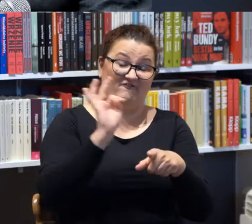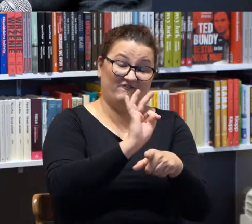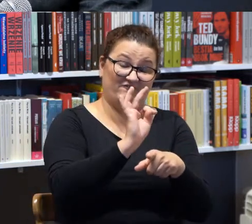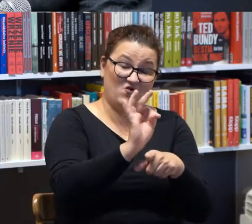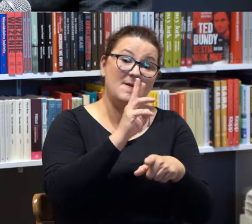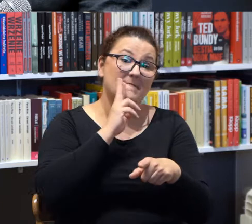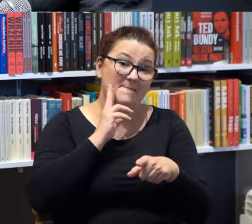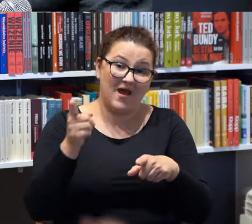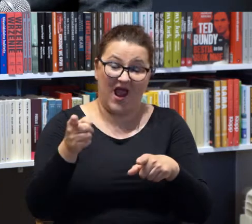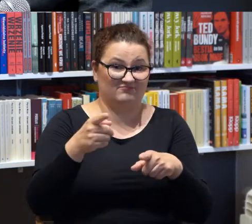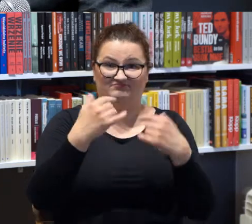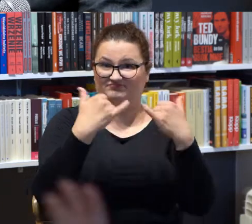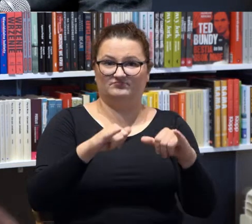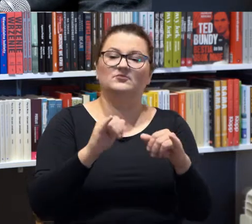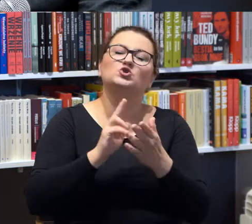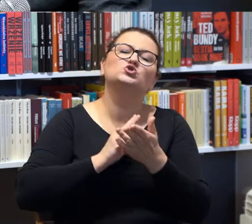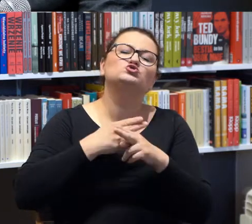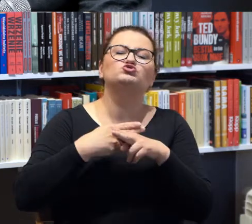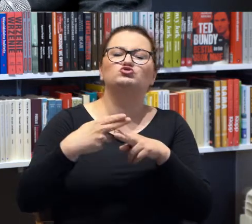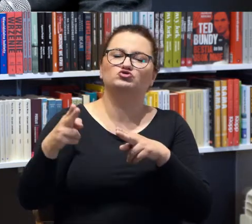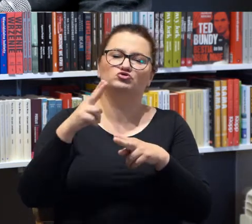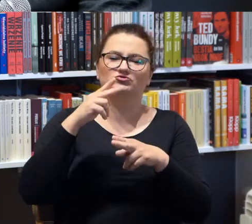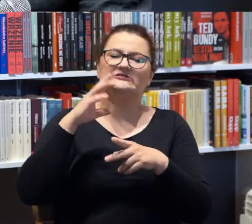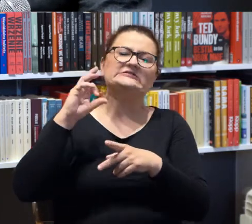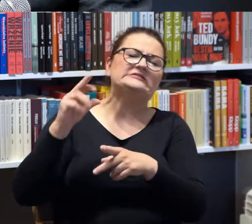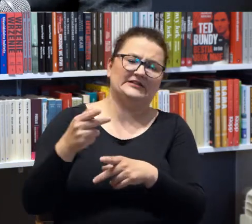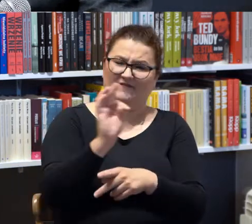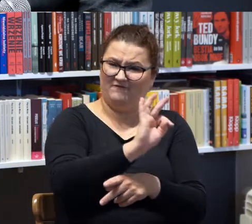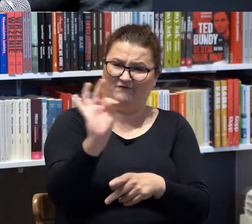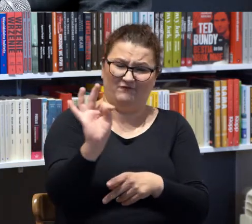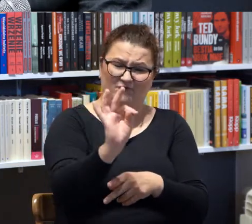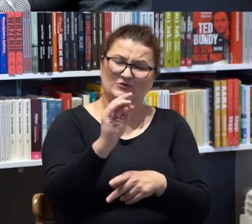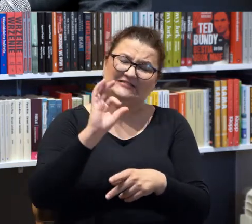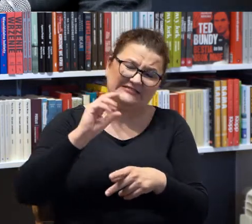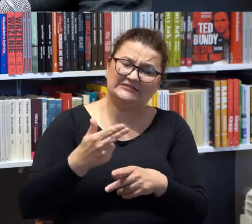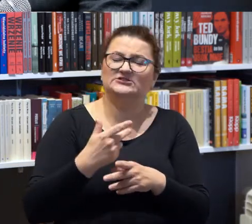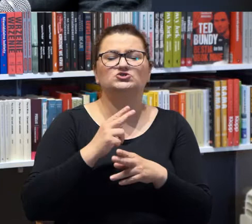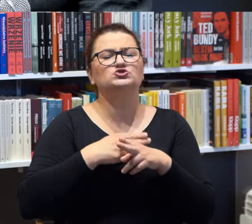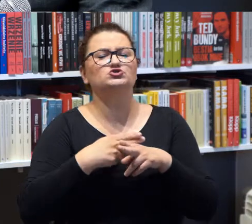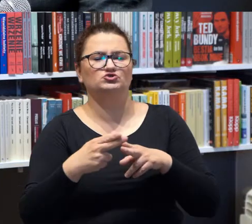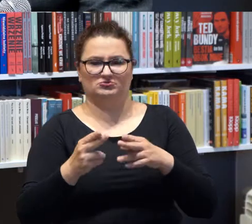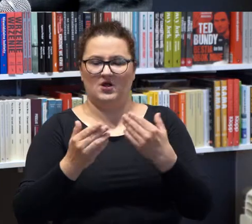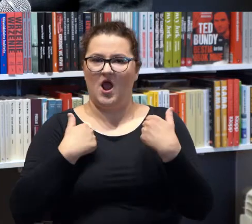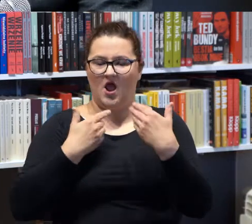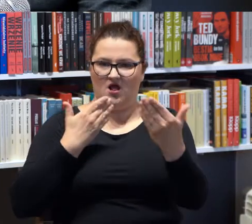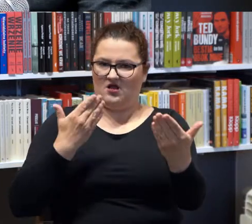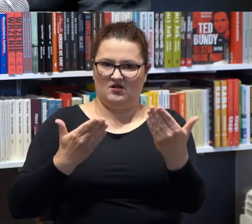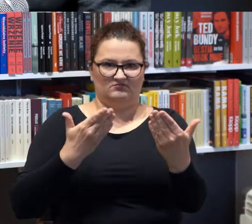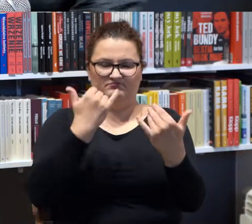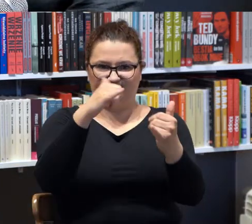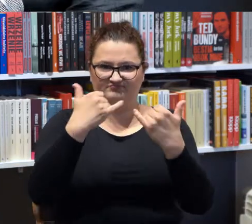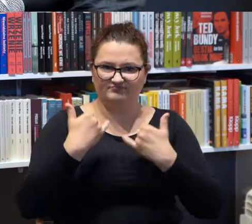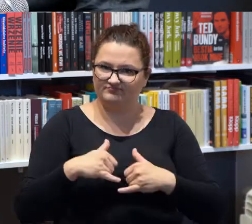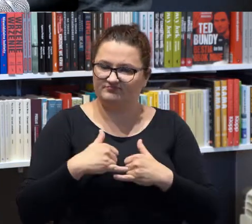on był po prostu nieskazitelny. Zestawienie tego było dla mnie ciekawe. No i oczywiście ta